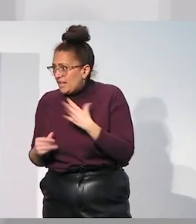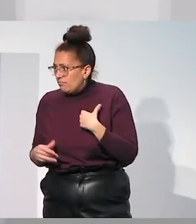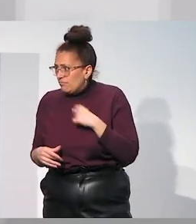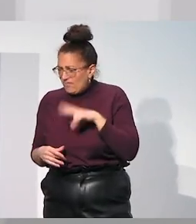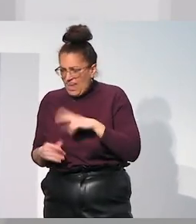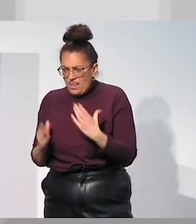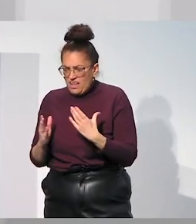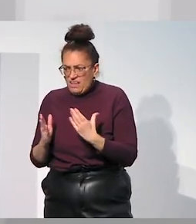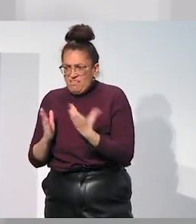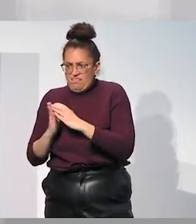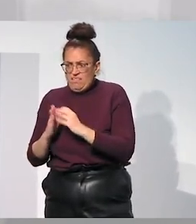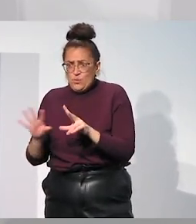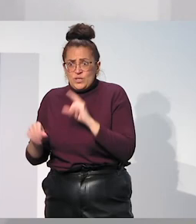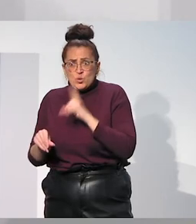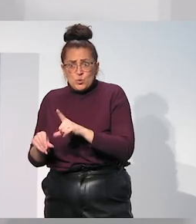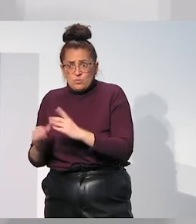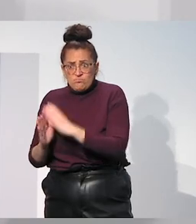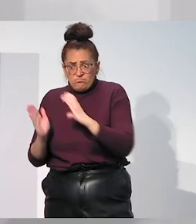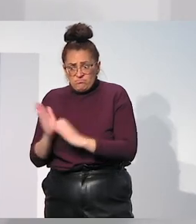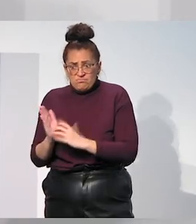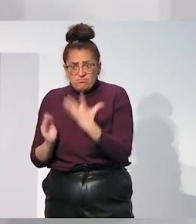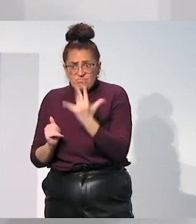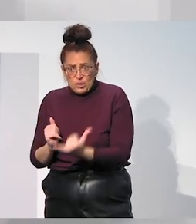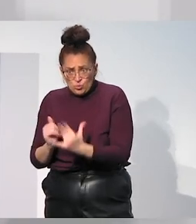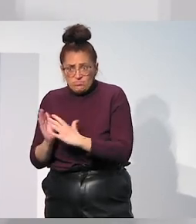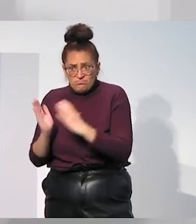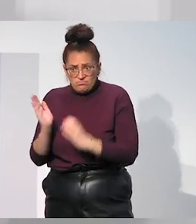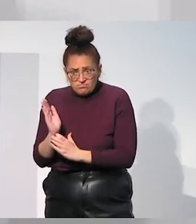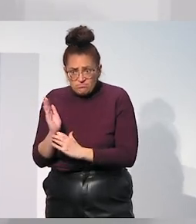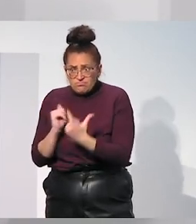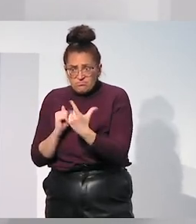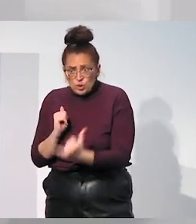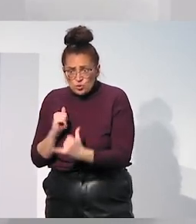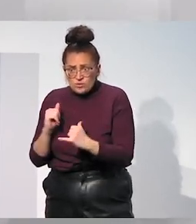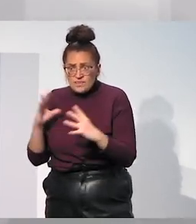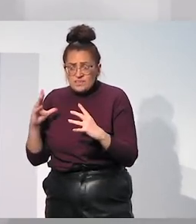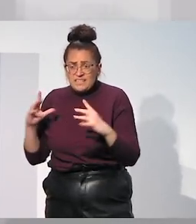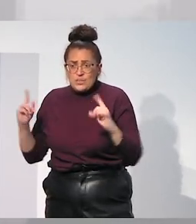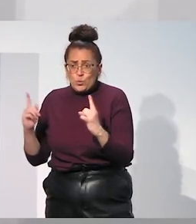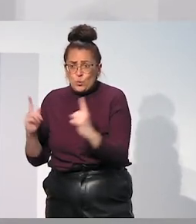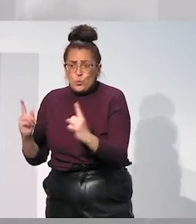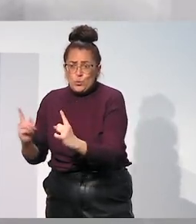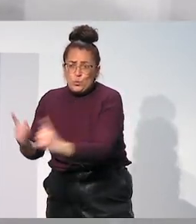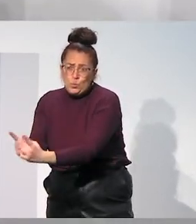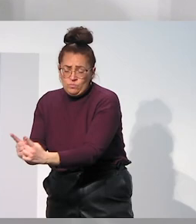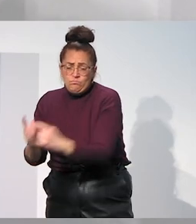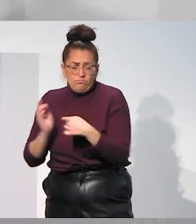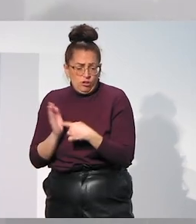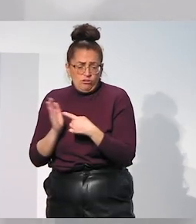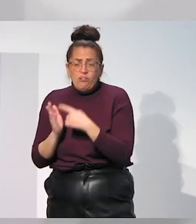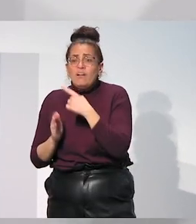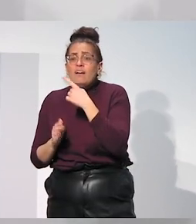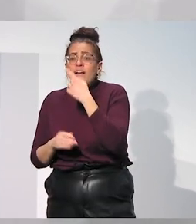la première partie en 8 jours, la deuxième en 5 jours, la troisième en 2 jours... Et tout ça entre fin février et fin